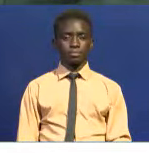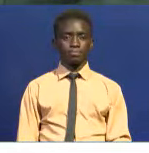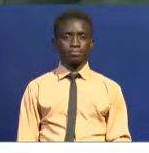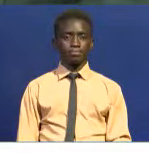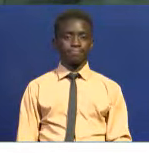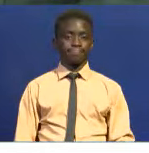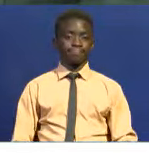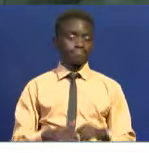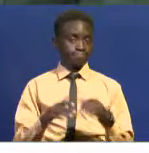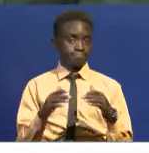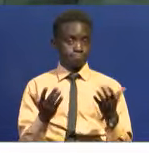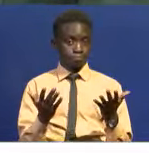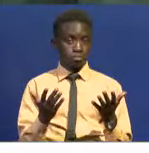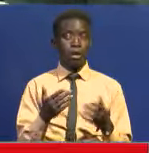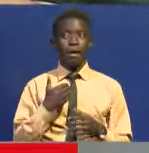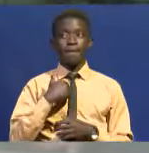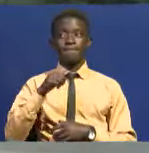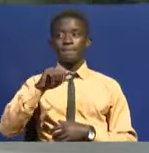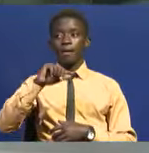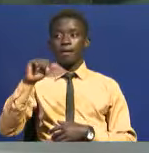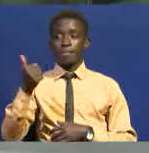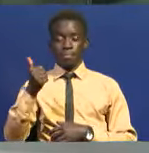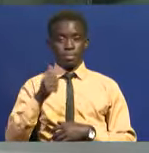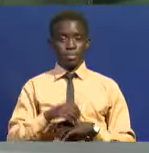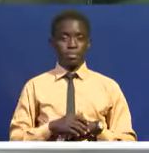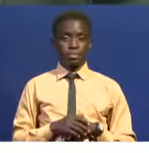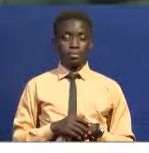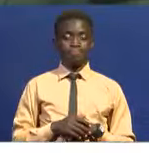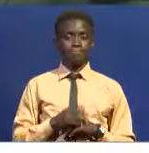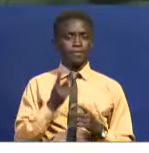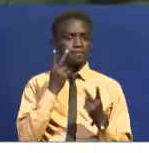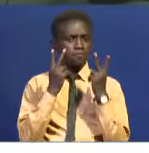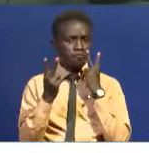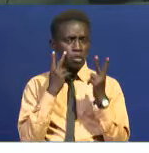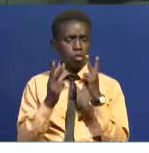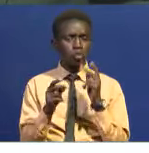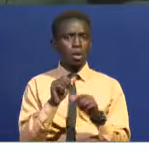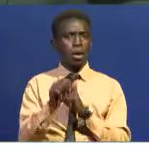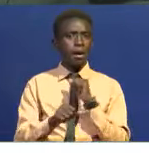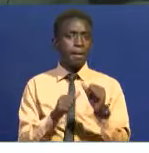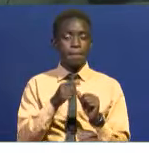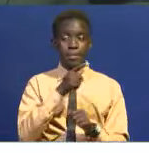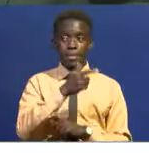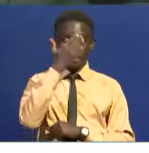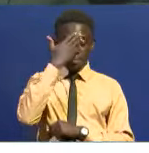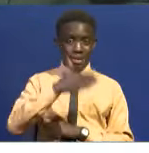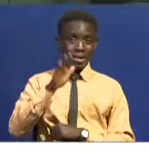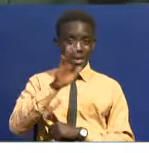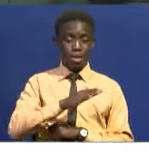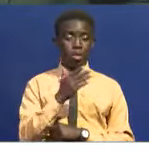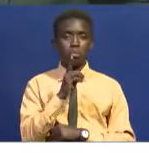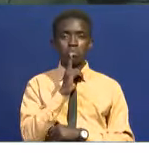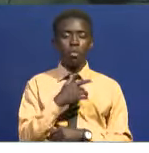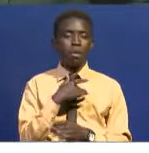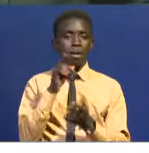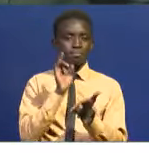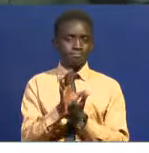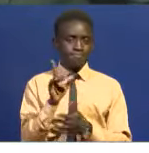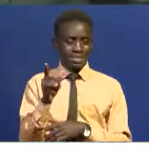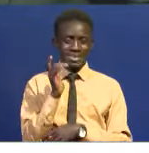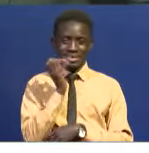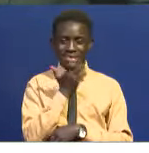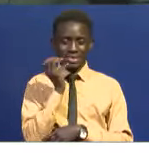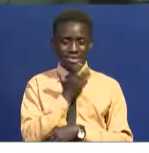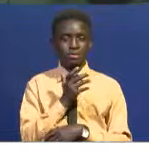Na mtazamaji, kwingineko ni kwamba maoni kinzani kuhusiana na kuwasilishwa bungeni kwa hoja ya kumbandua naibu wa rais Rigathi